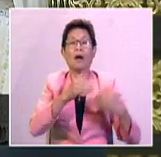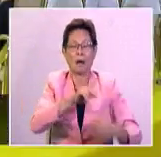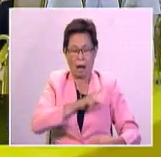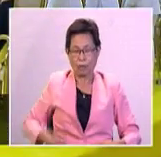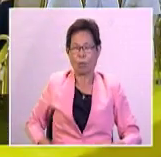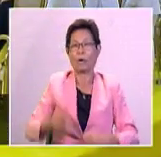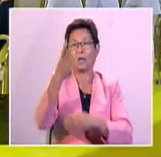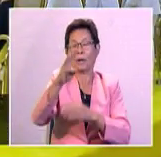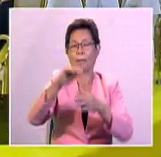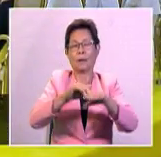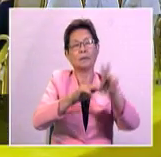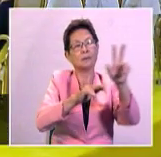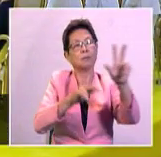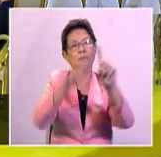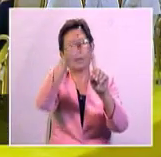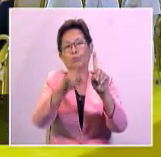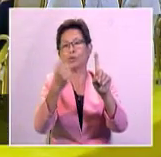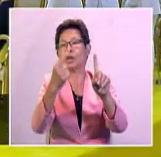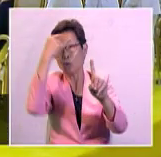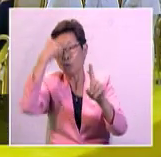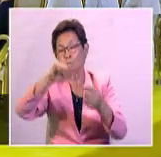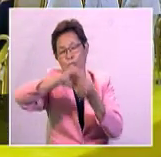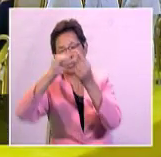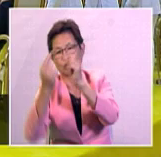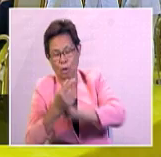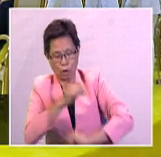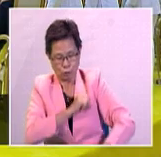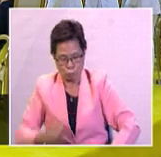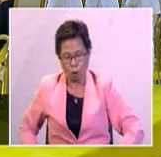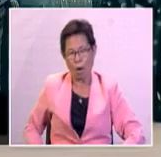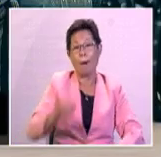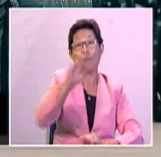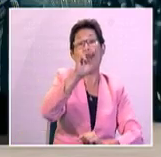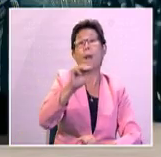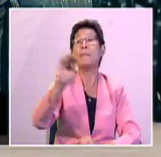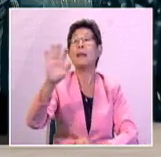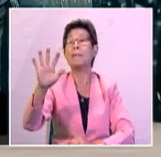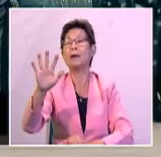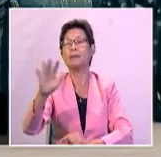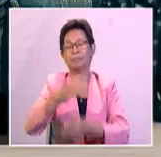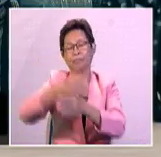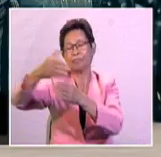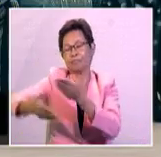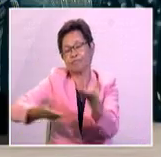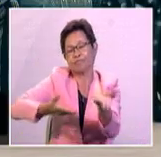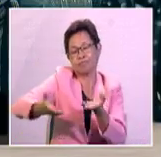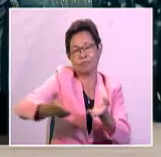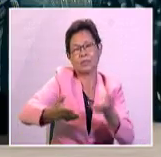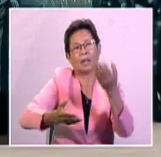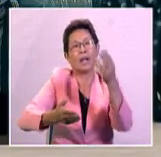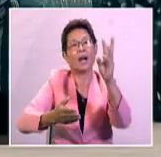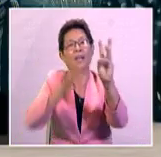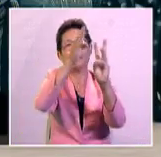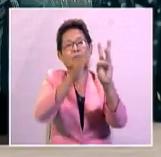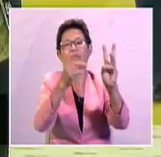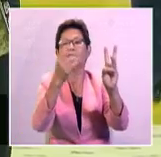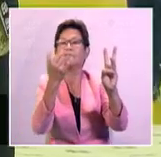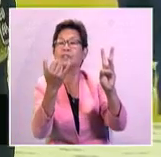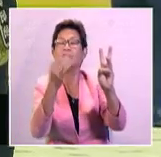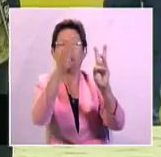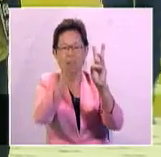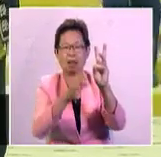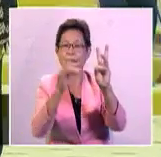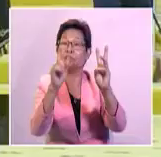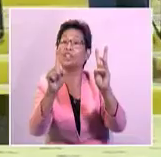pada 31 Januari lepas bagi menggantikan Sultan Muhammad V yang menamatkan perkhidmatan 6 Januari lalu.